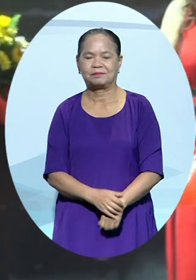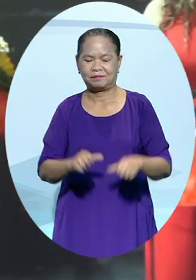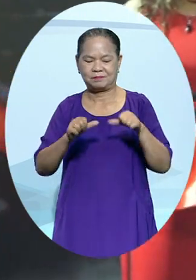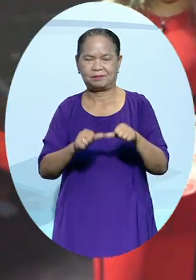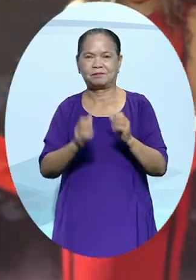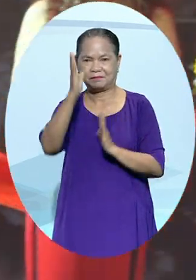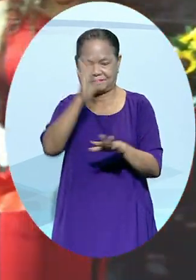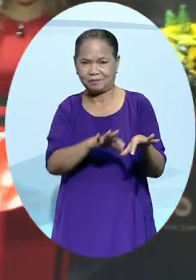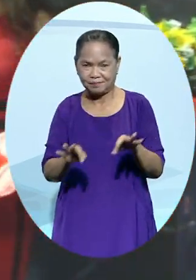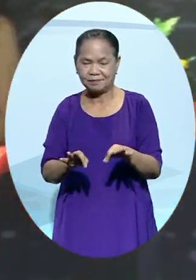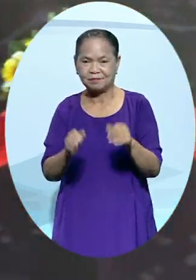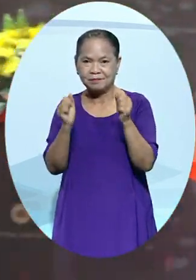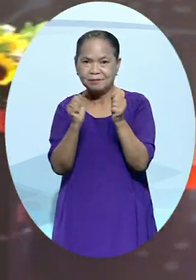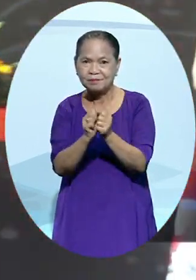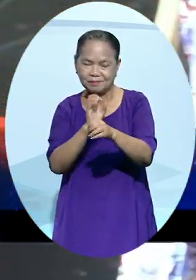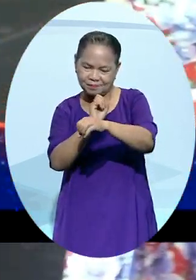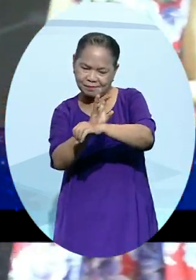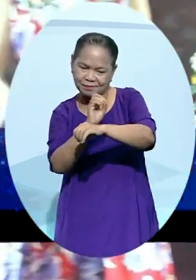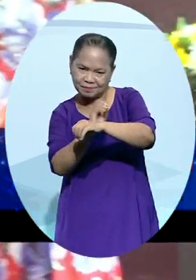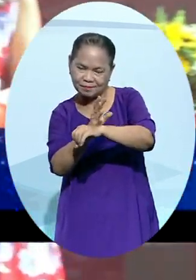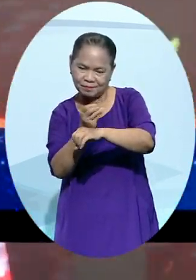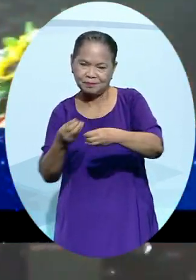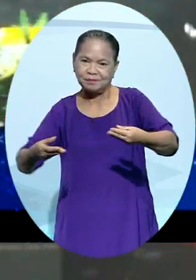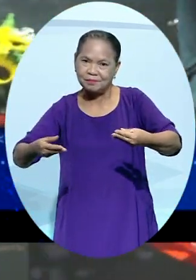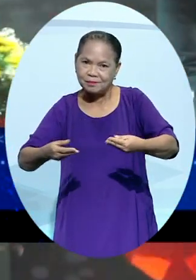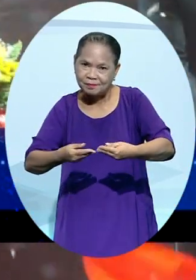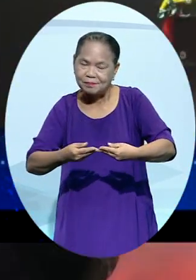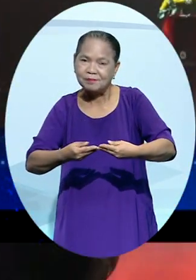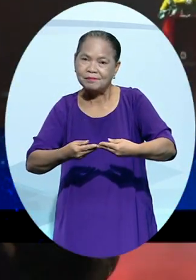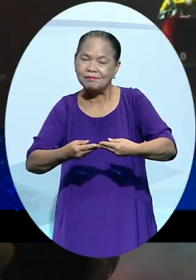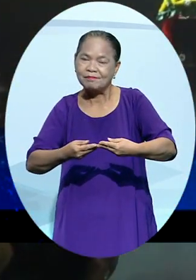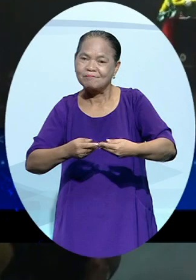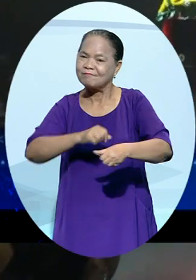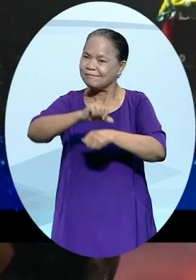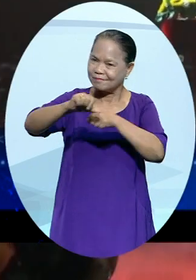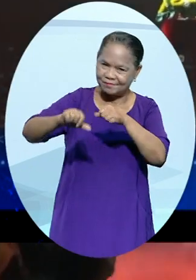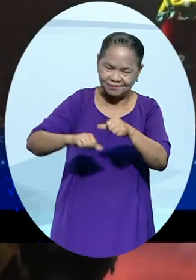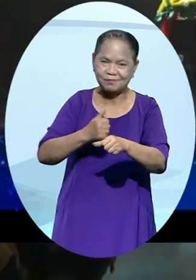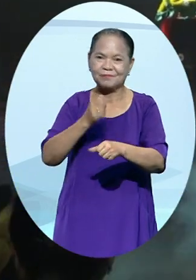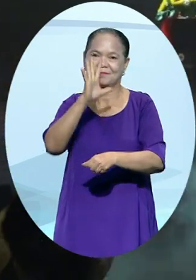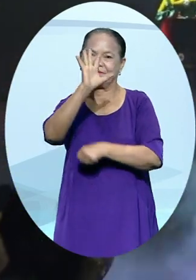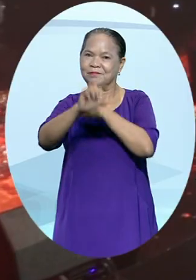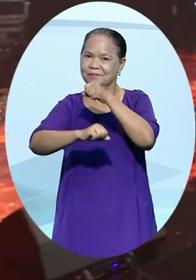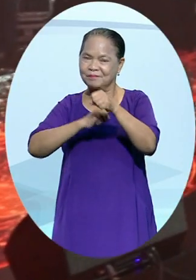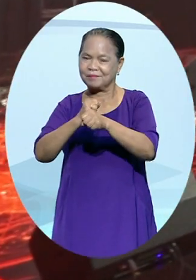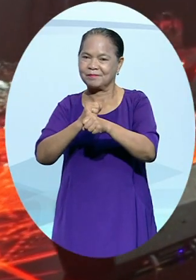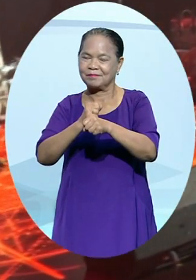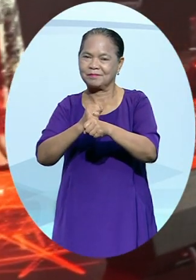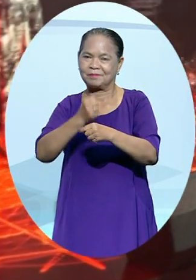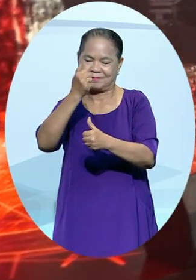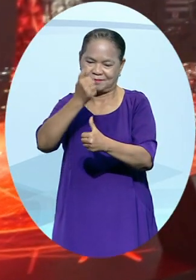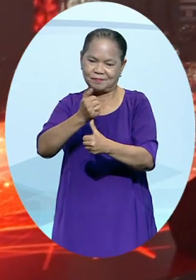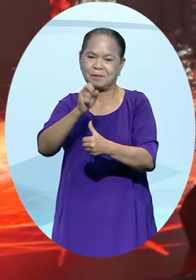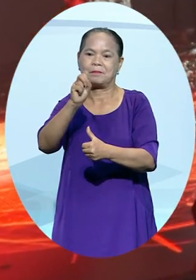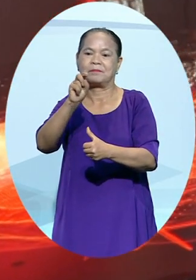Tại thành phố Hồ Chí Minh, tập đoàn tư vấn tài chính đầu tư toàn cầu Athen Capital đã chính thức hoạt động. Trong 5 năm qua, dưới sự ủy thác của chính phủ